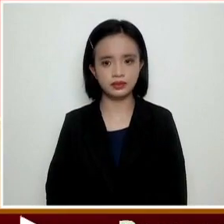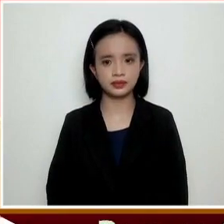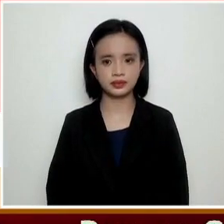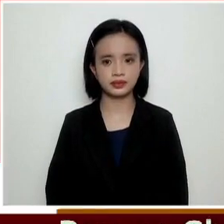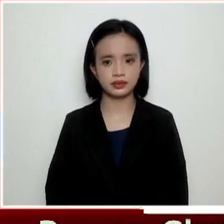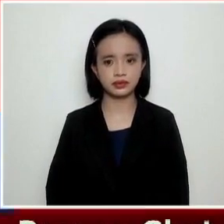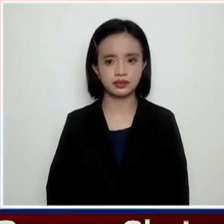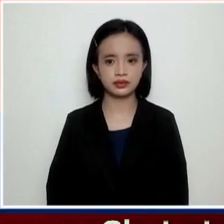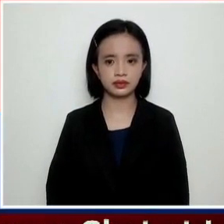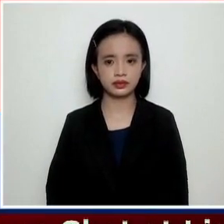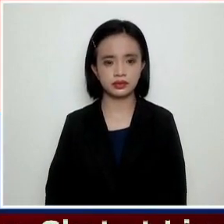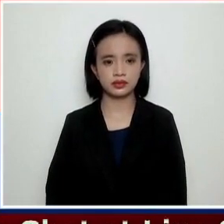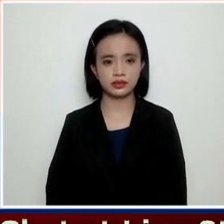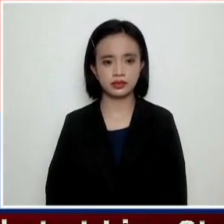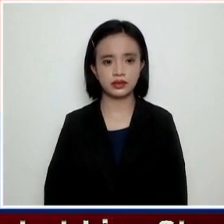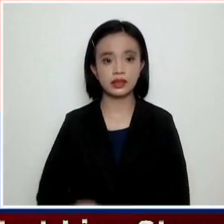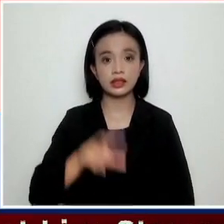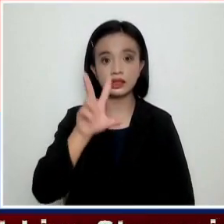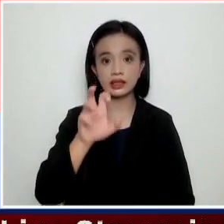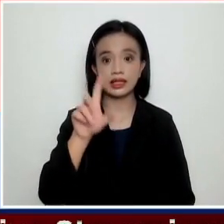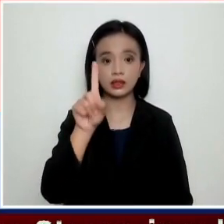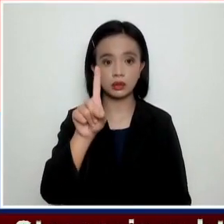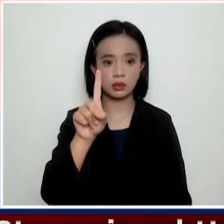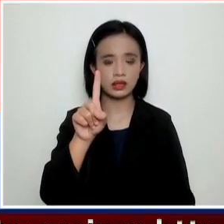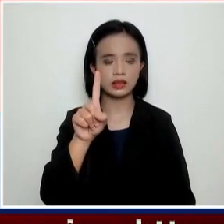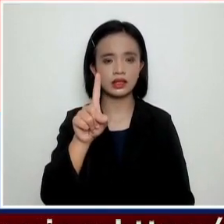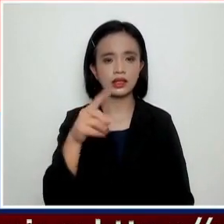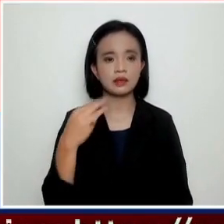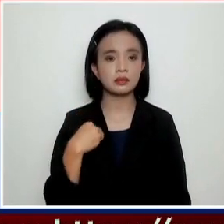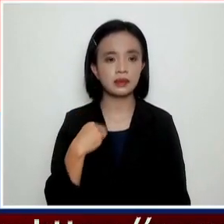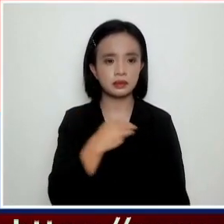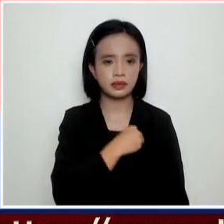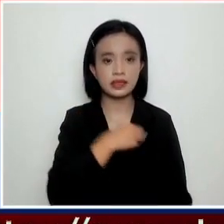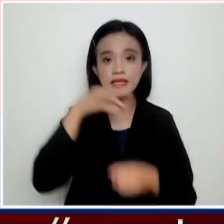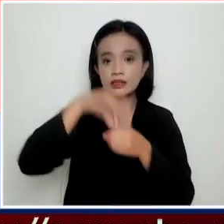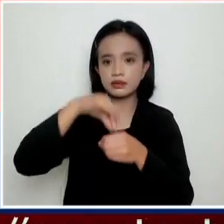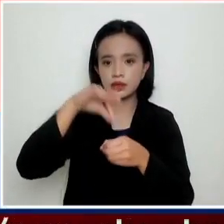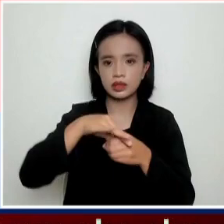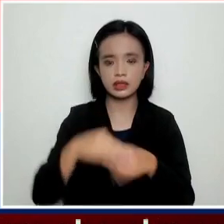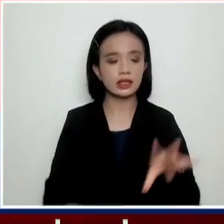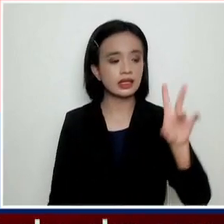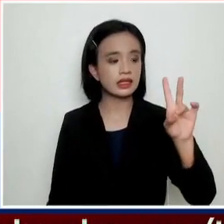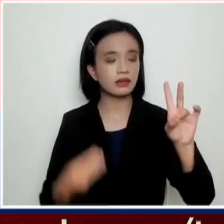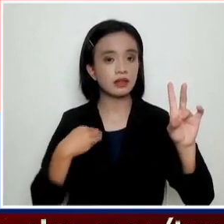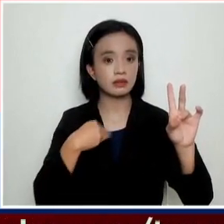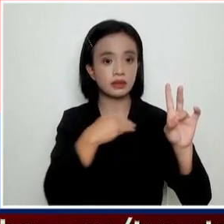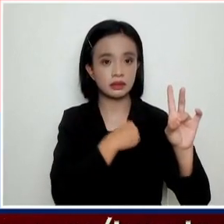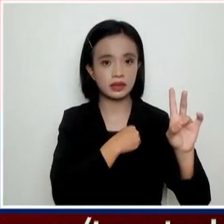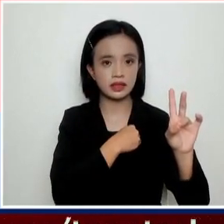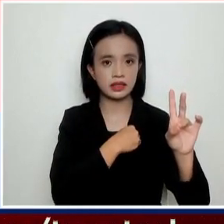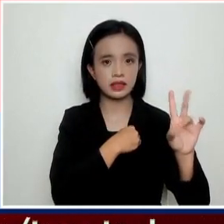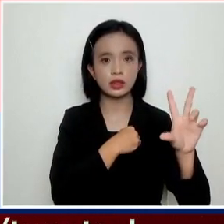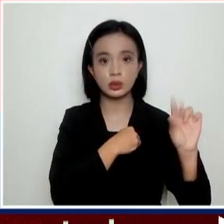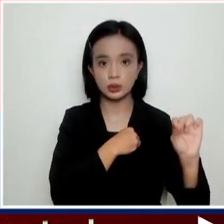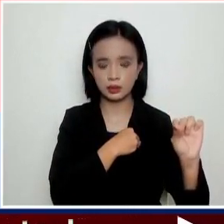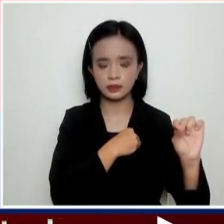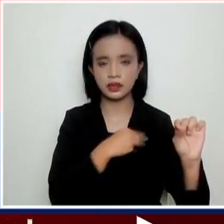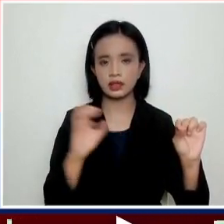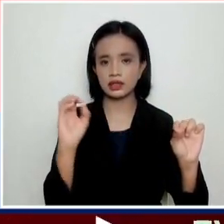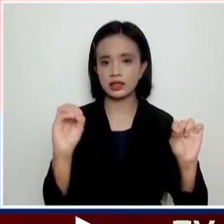With 301 members voting in the affirmative, 7 members in the negative, and